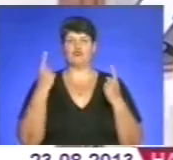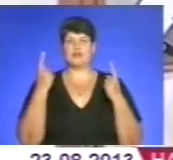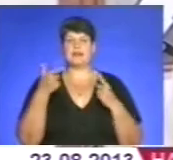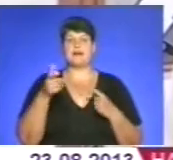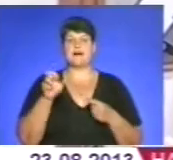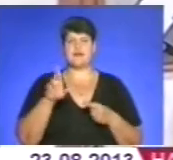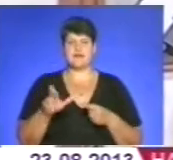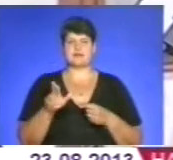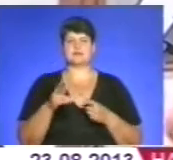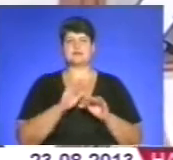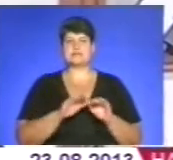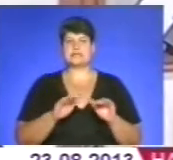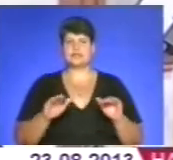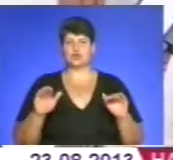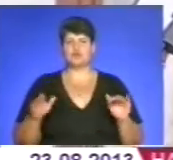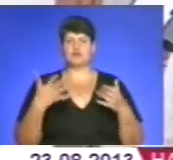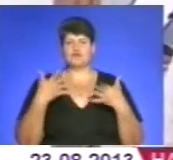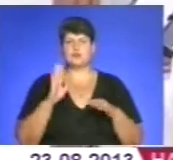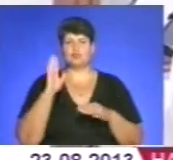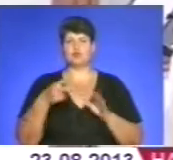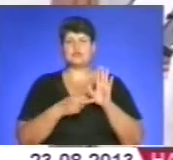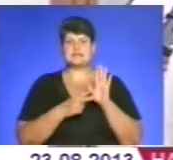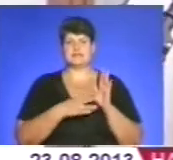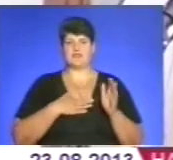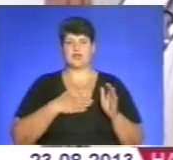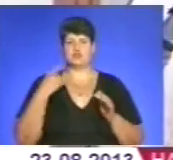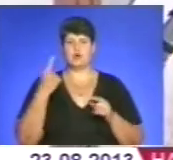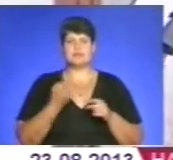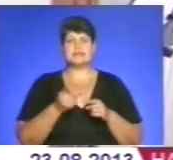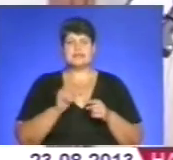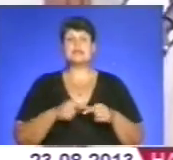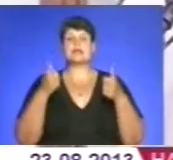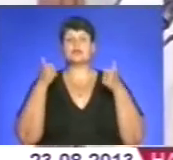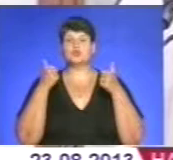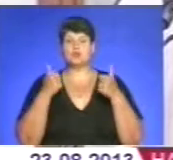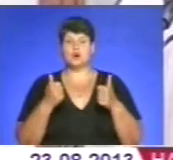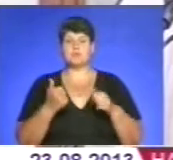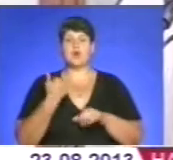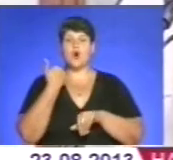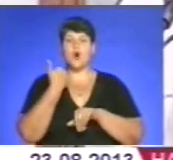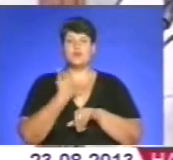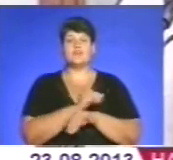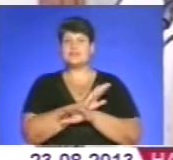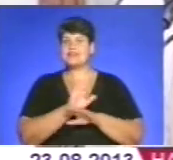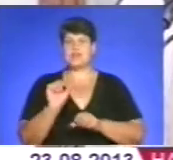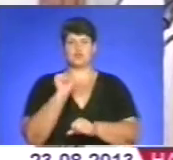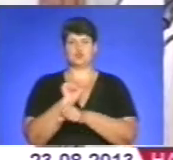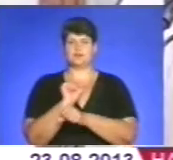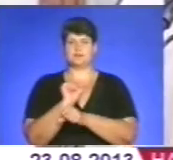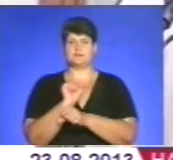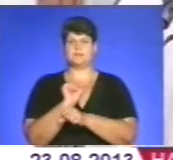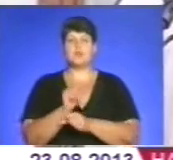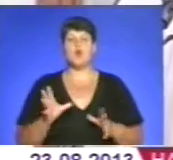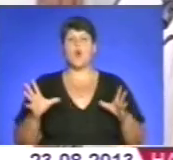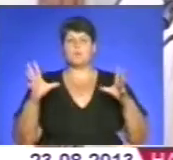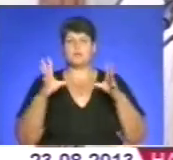дитячий садок, і в цьому році вже їх 7 буде у нашій області. Це добре. Головне нам не зупинятись,